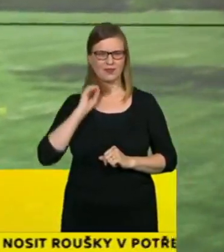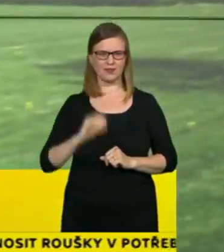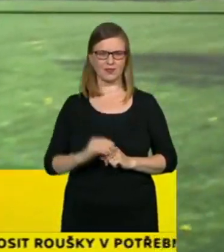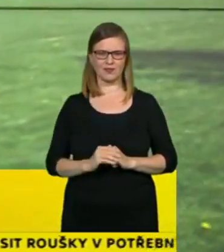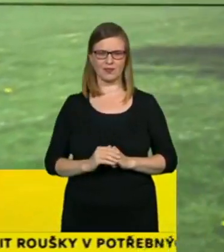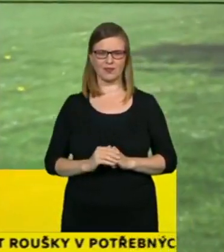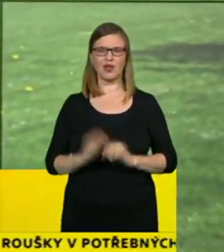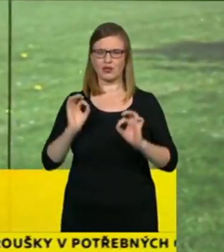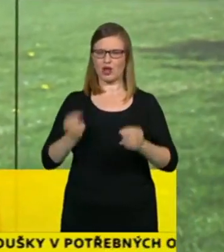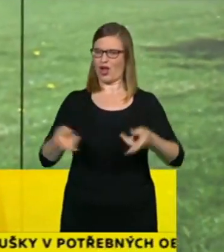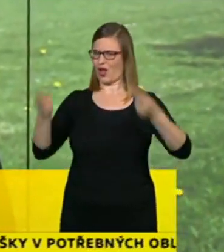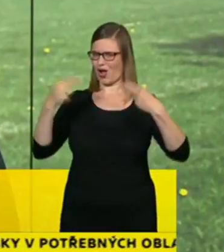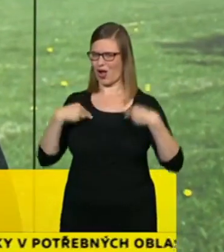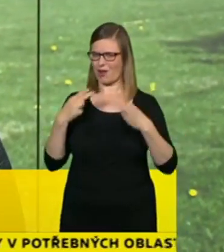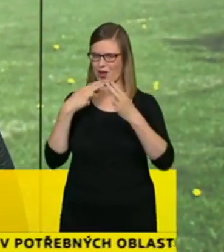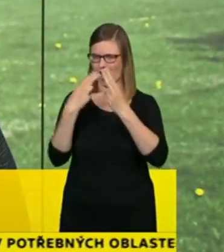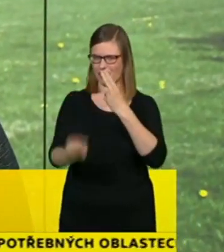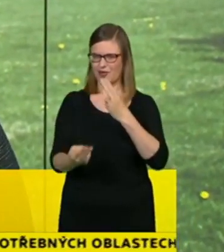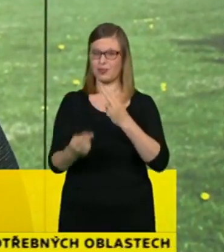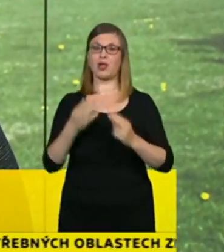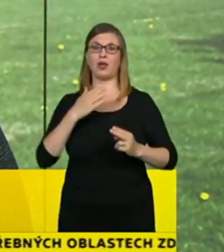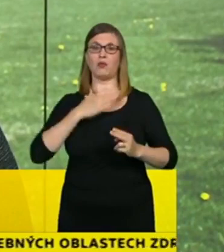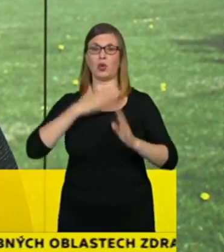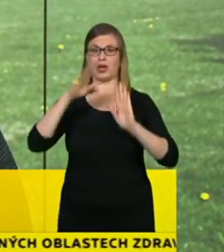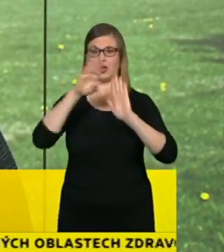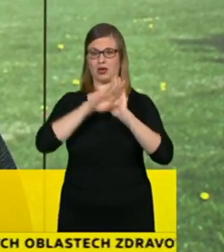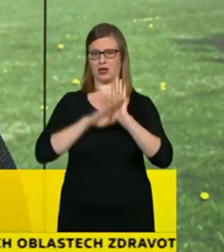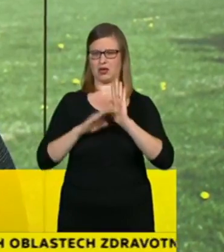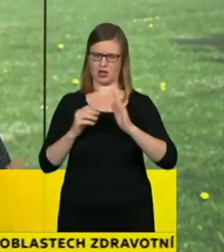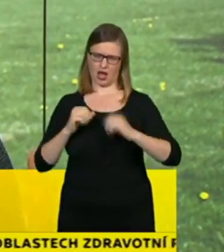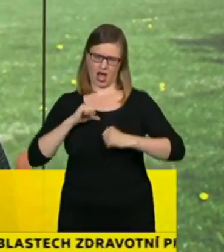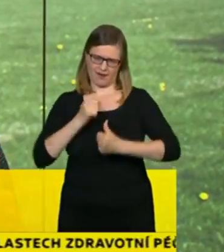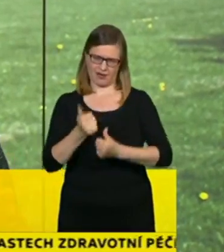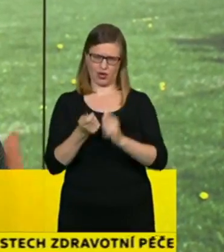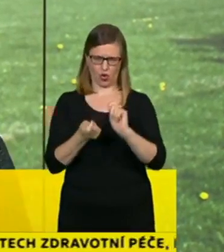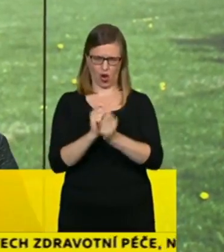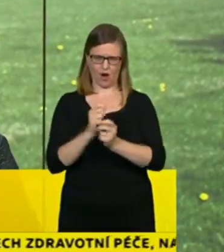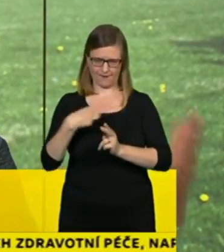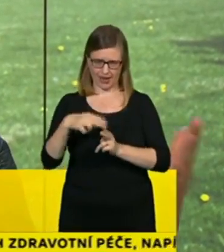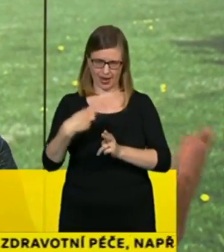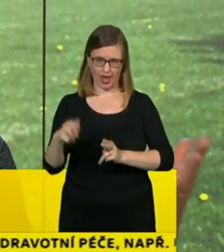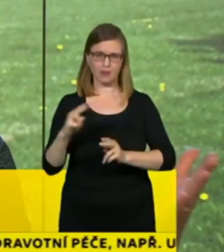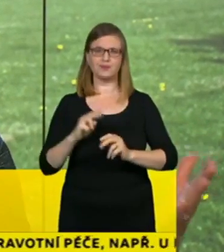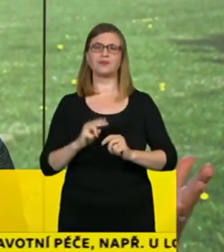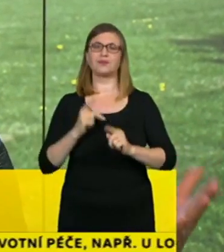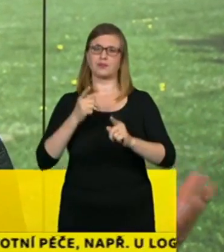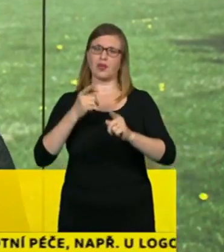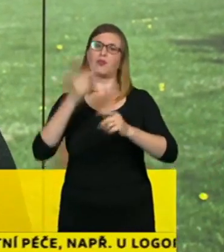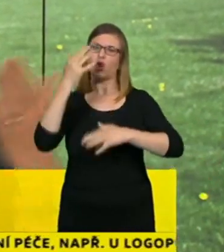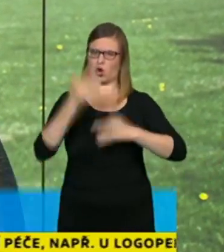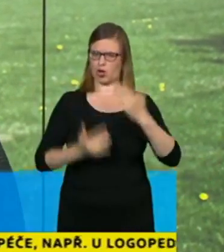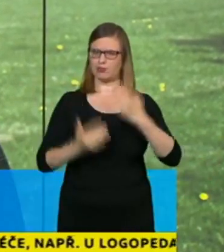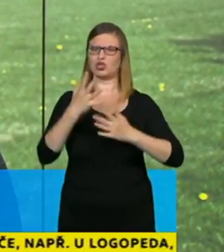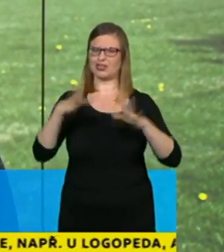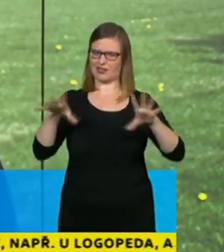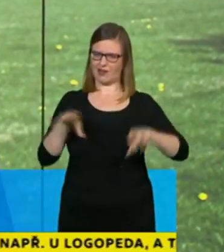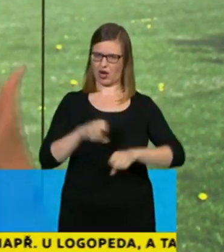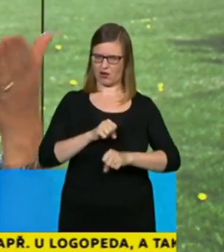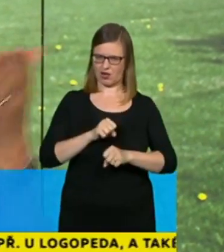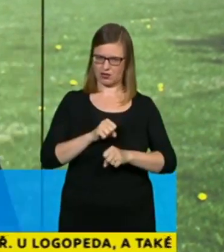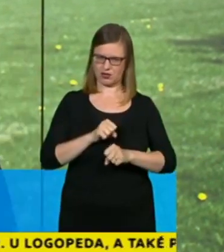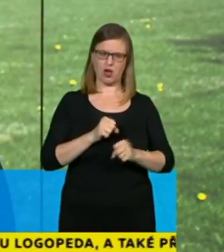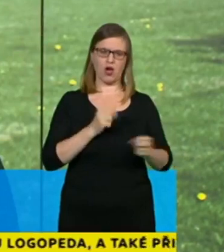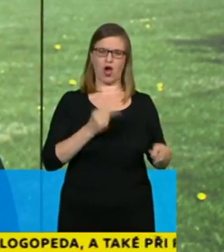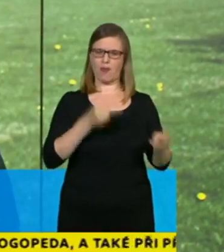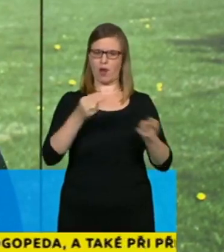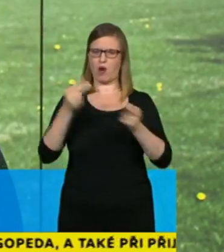Součástí toho materiálu, té návrhu novely, je harmonogram, tak jak by byl schvalován rozpočet až po úroveň vlády a předložen do poslanecké